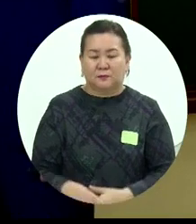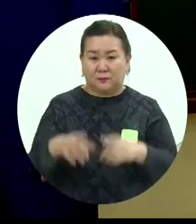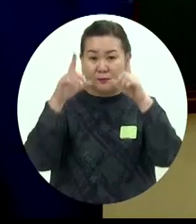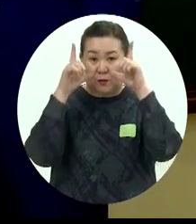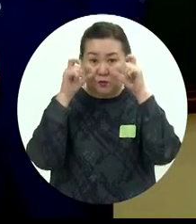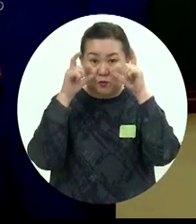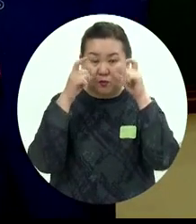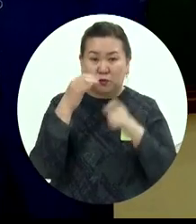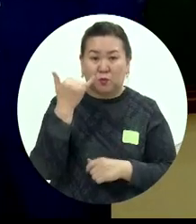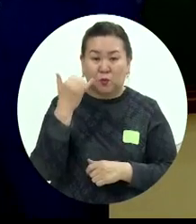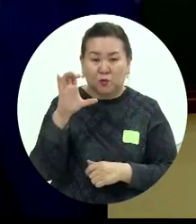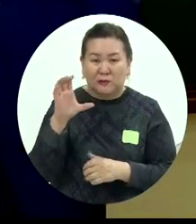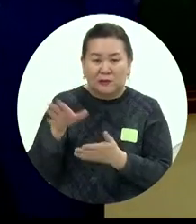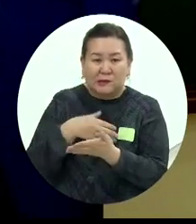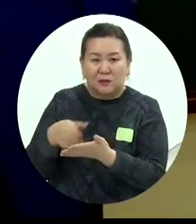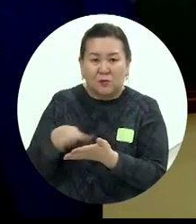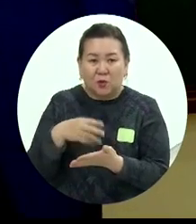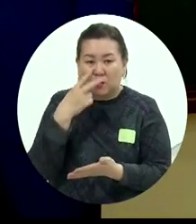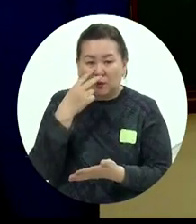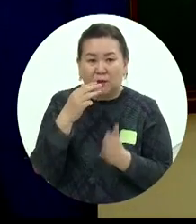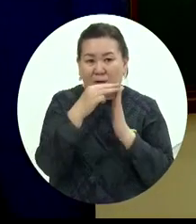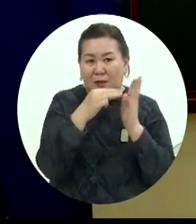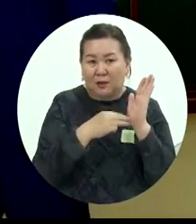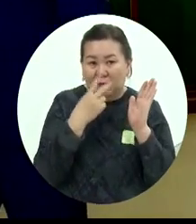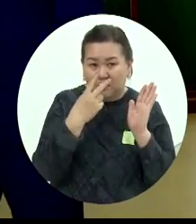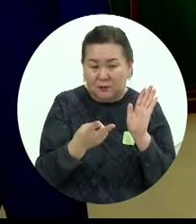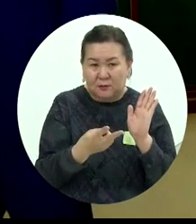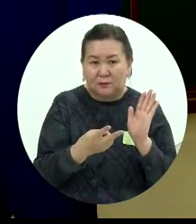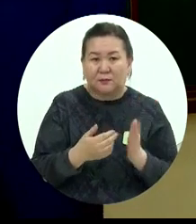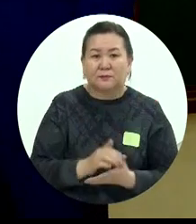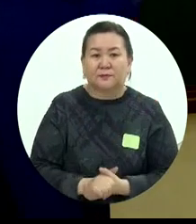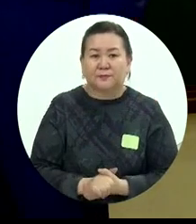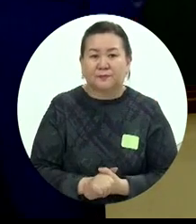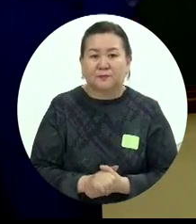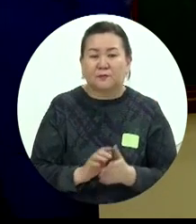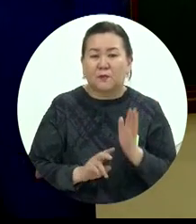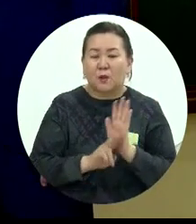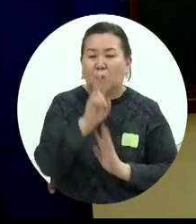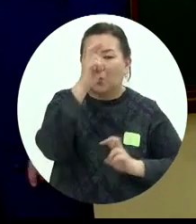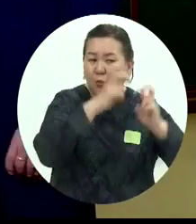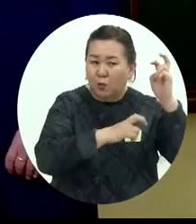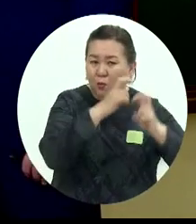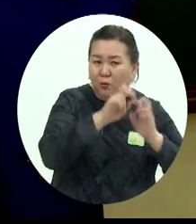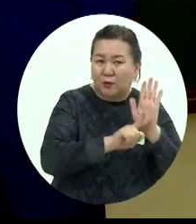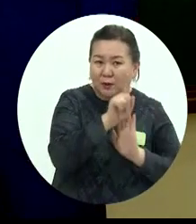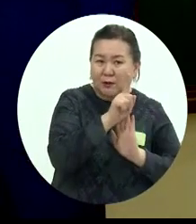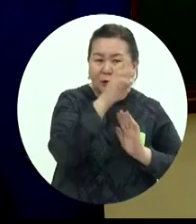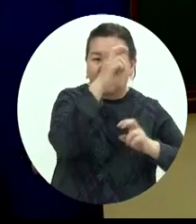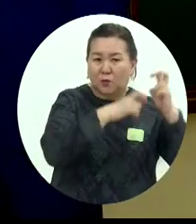За энэ зурган дээр усны бохирдлын одоо шалтгааныг тайлбарлахж оролцсон байна. За үйлдвэрлэлээс гарч байгаа